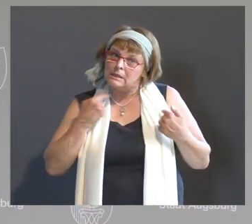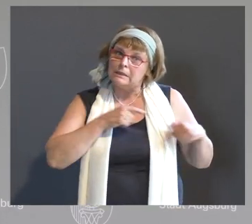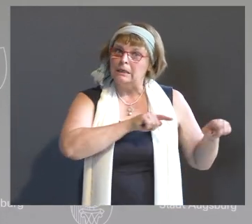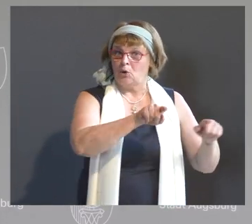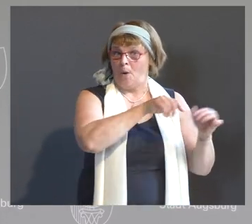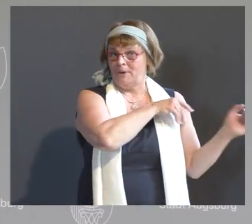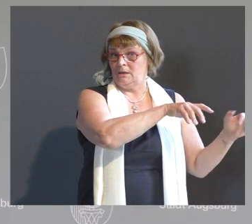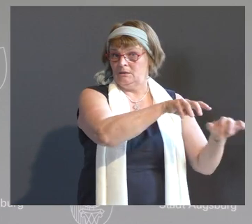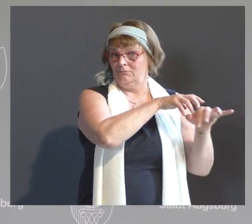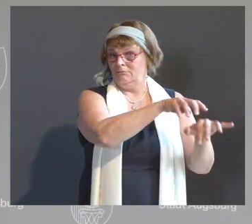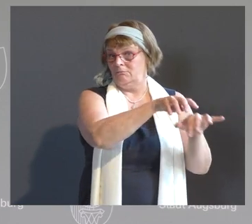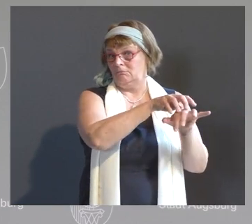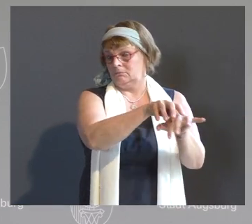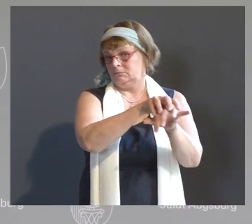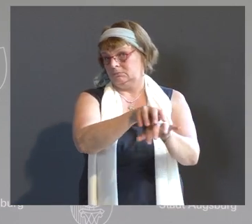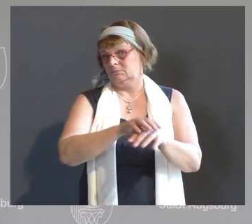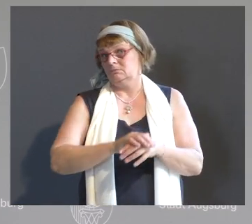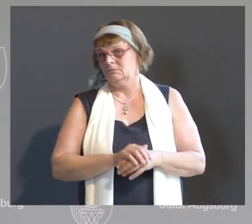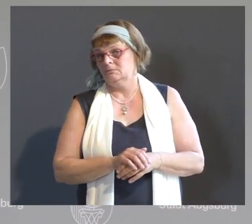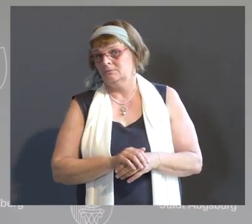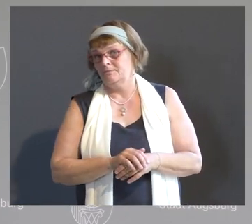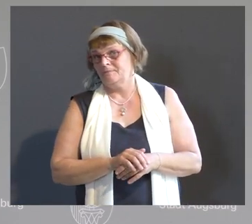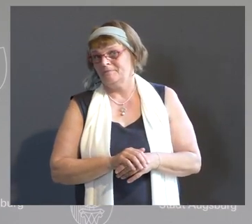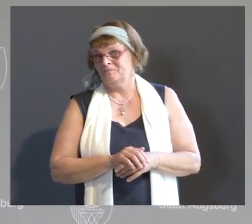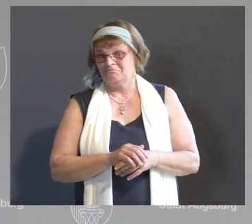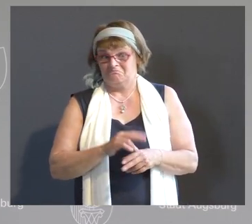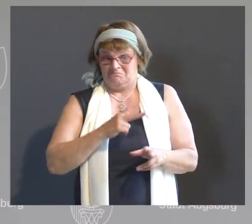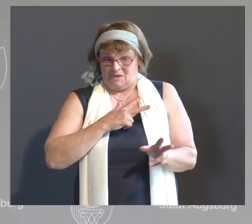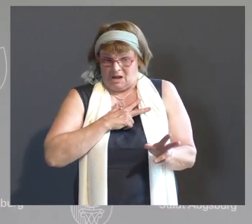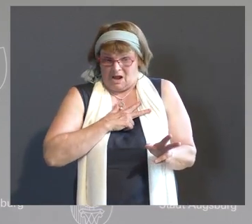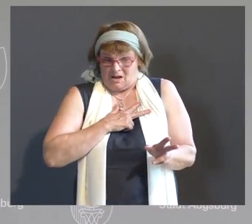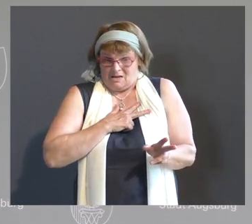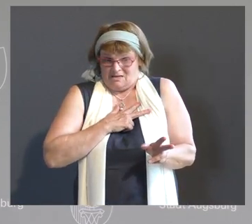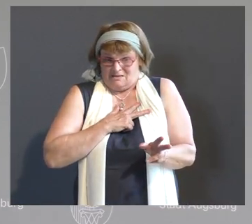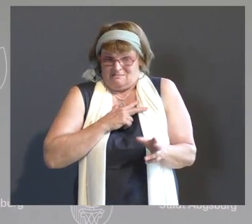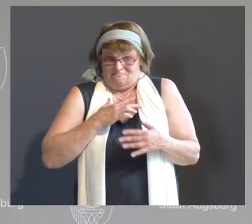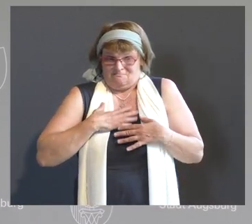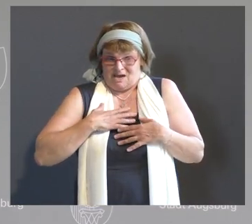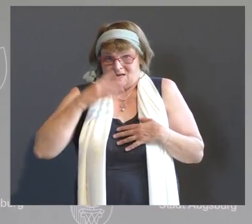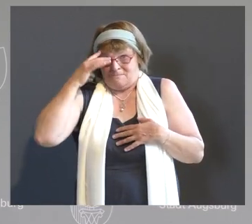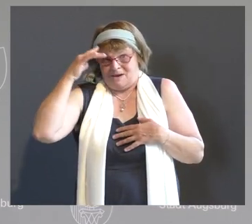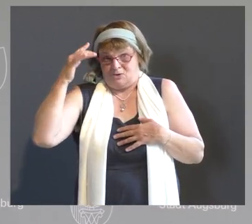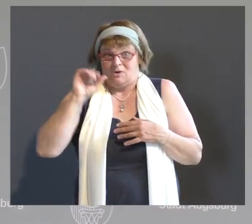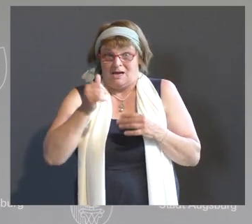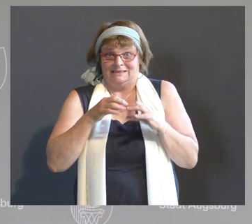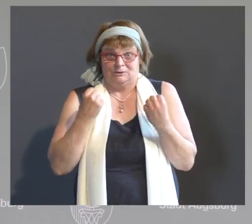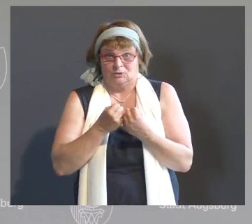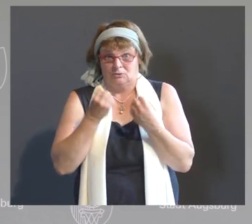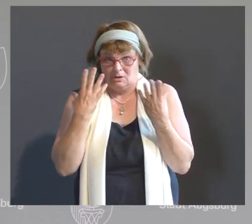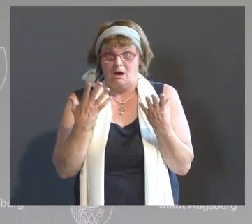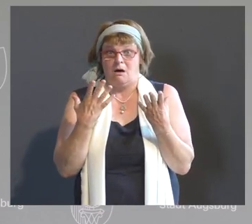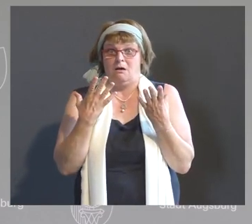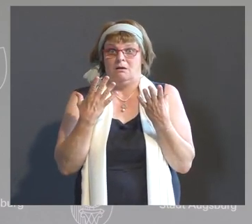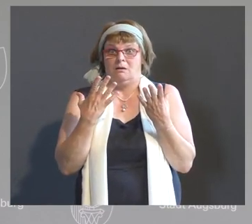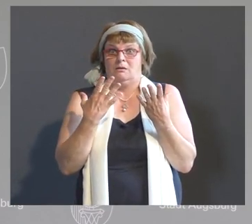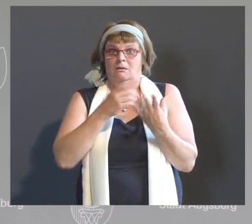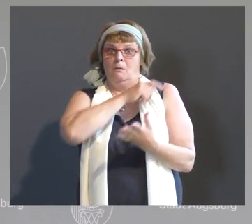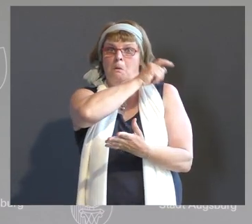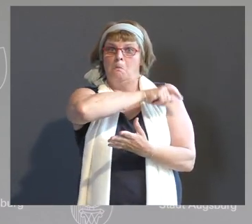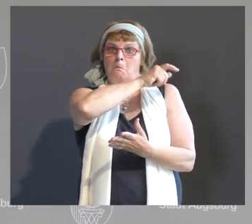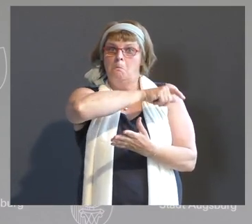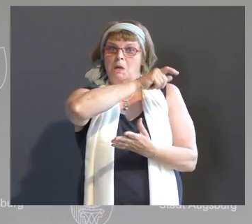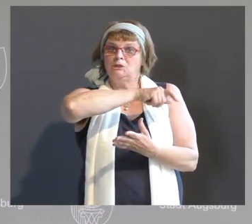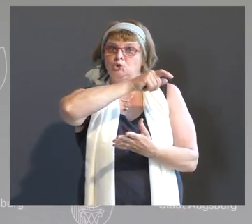hingelaufen sind. Also ganz ehrlich, aus der objektiven Betrachtung war eines klar, die kommen deswegen, weil sie entweder mitbekommen